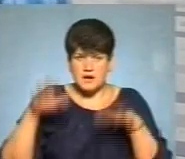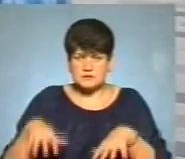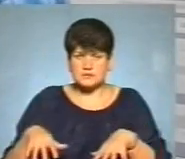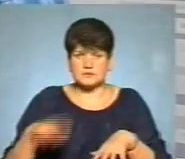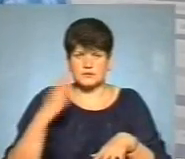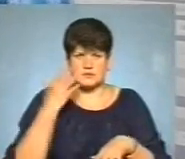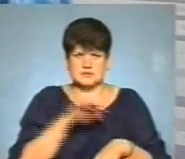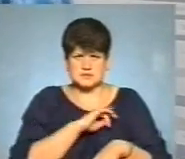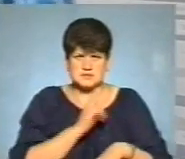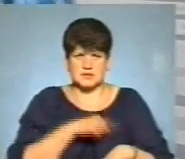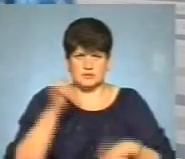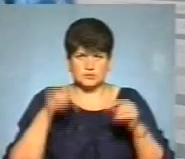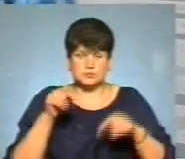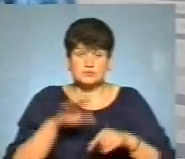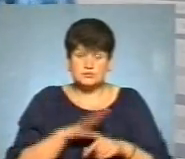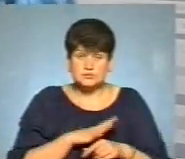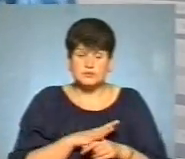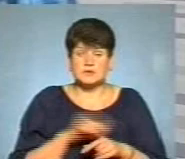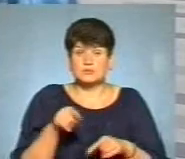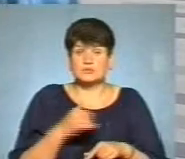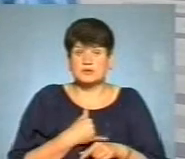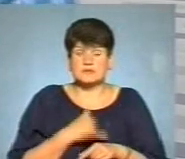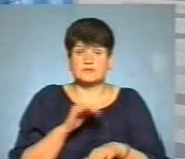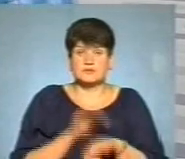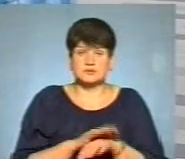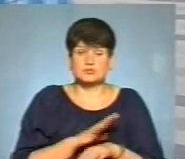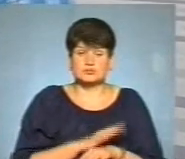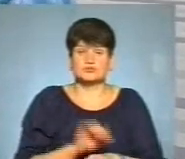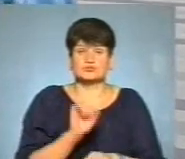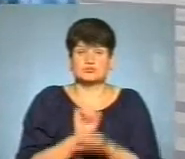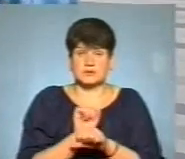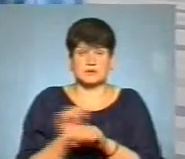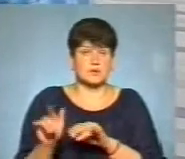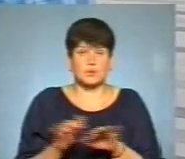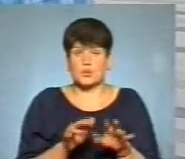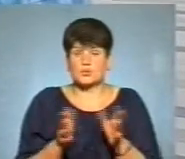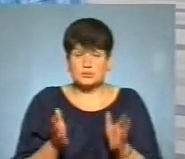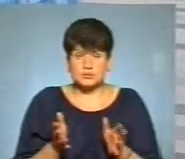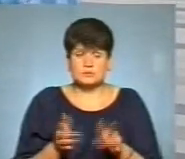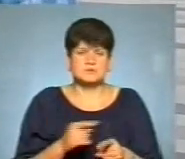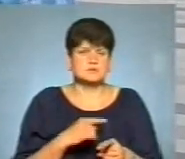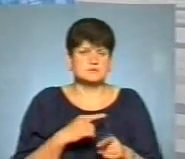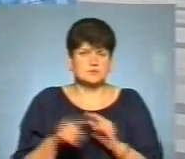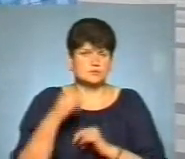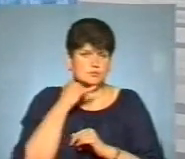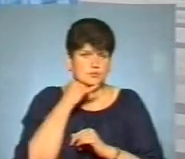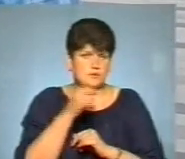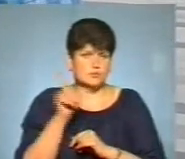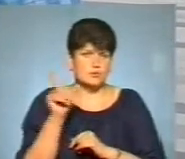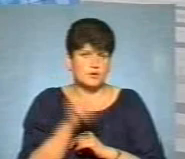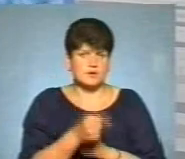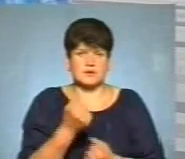потужній зливі. І в нас фактично був тимчасово зупинений рух. оперативно перезвонили, виїхала